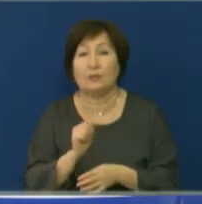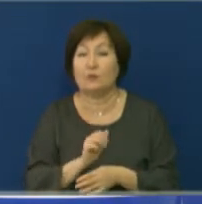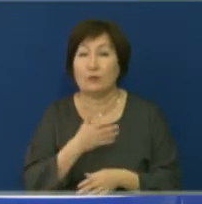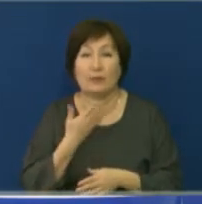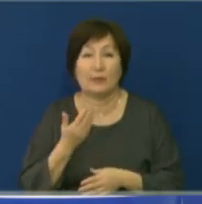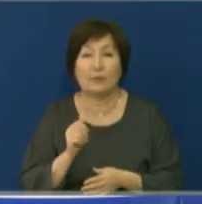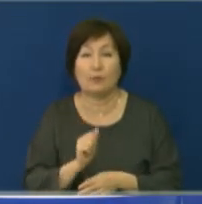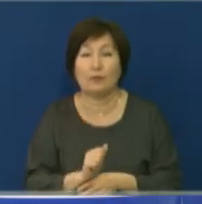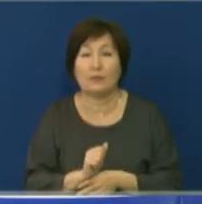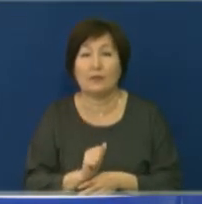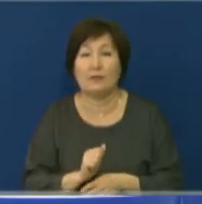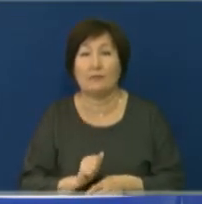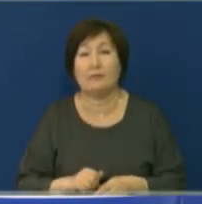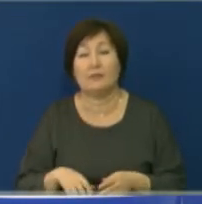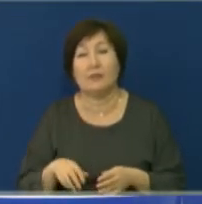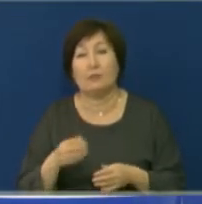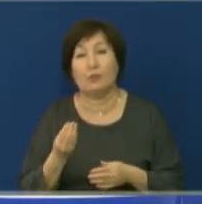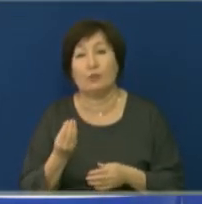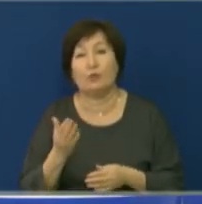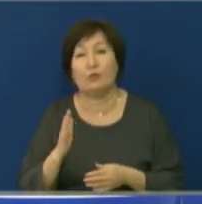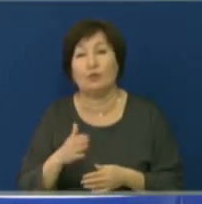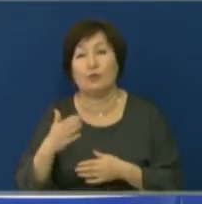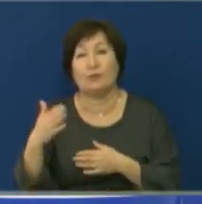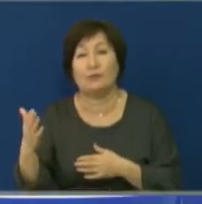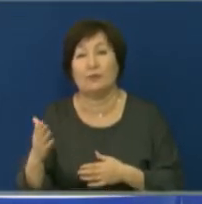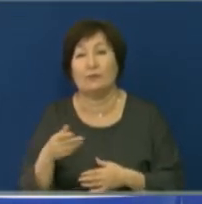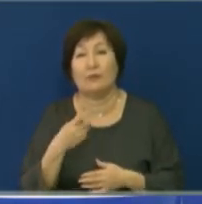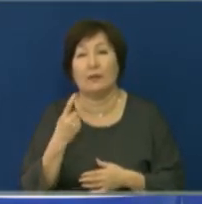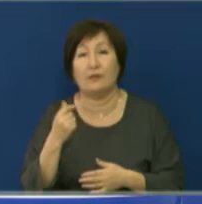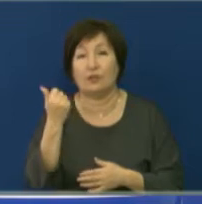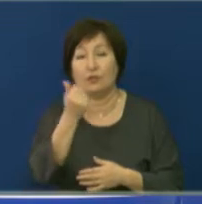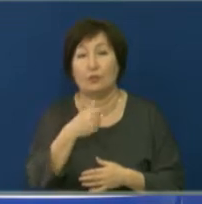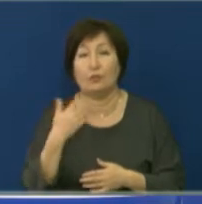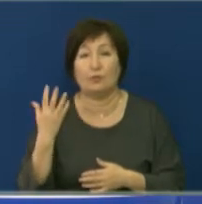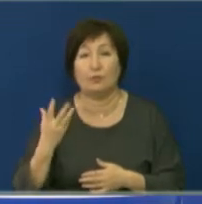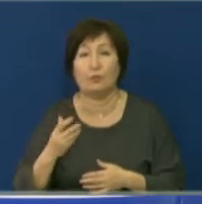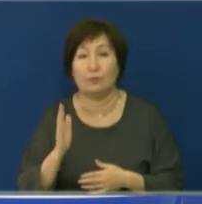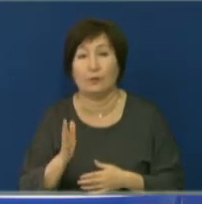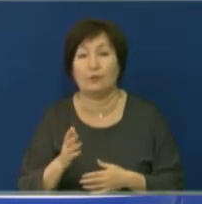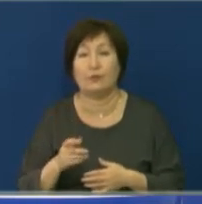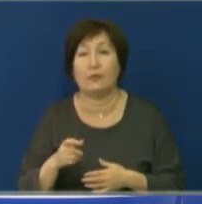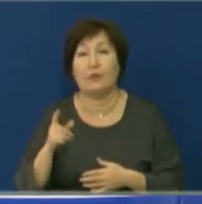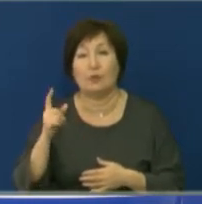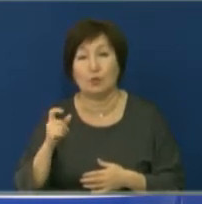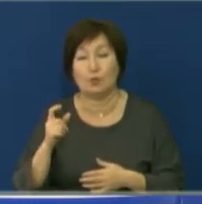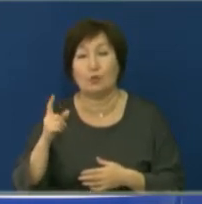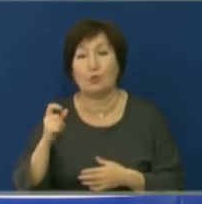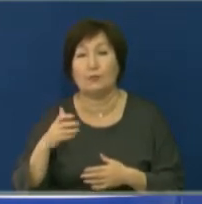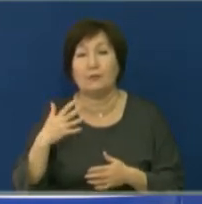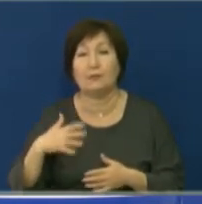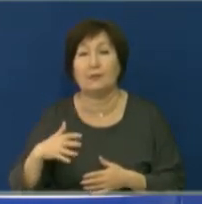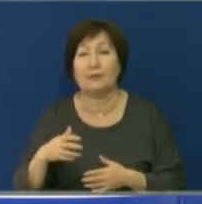до начала реализации комплексной программы в год жилье получали около 100-150 семей. Сейчас этот показатель